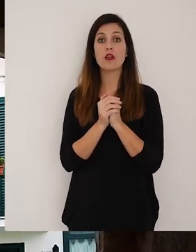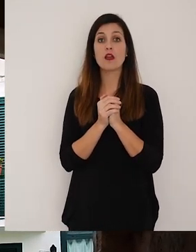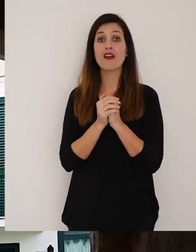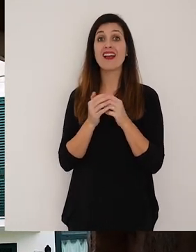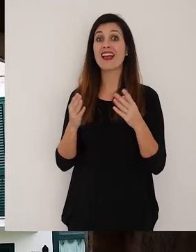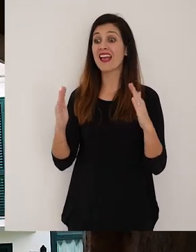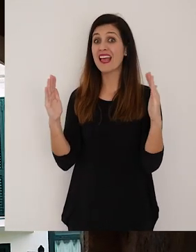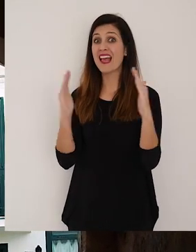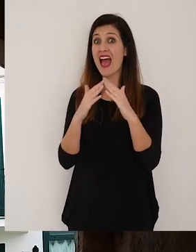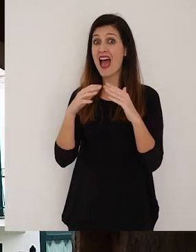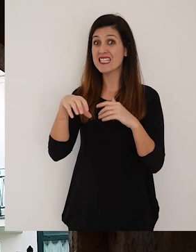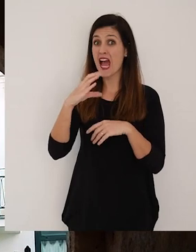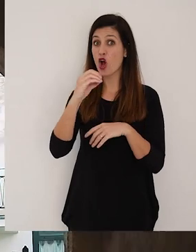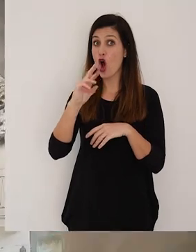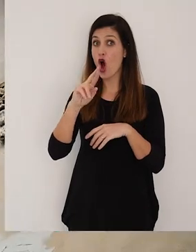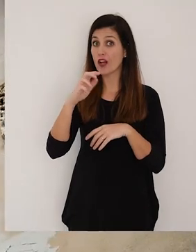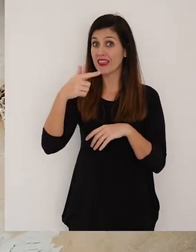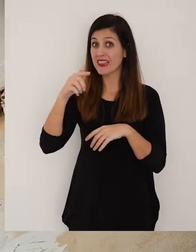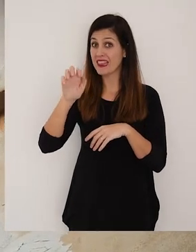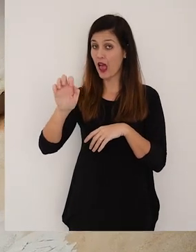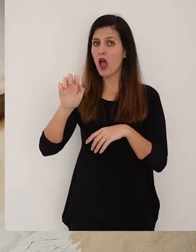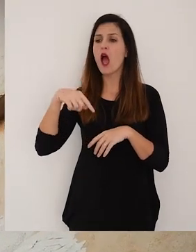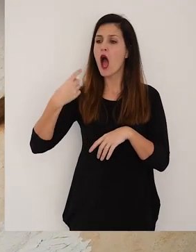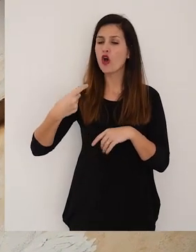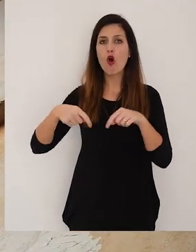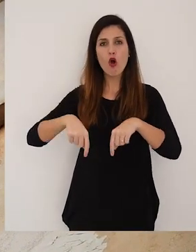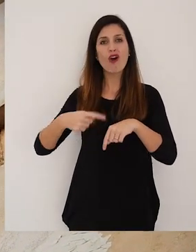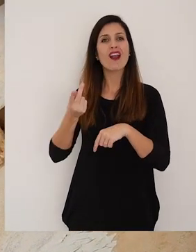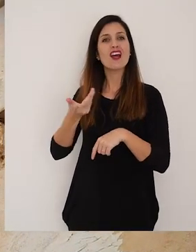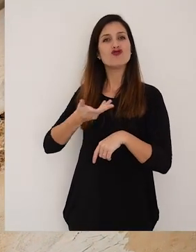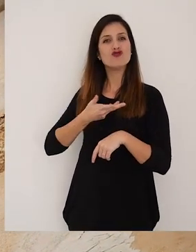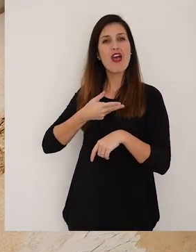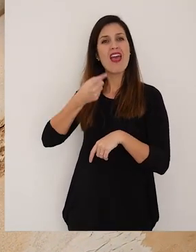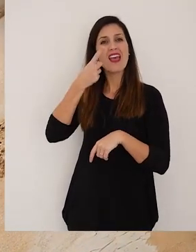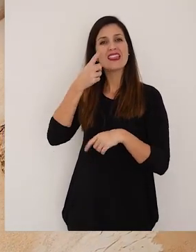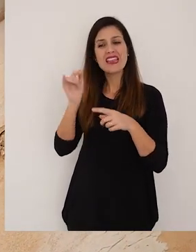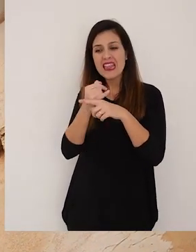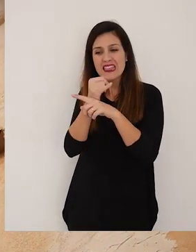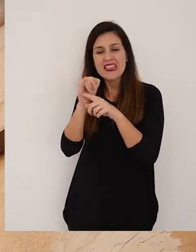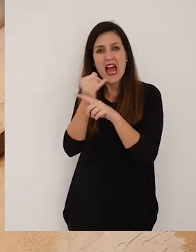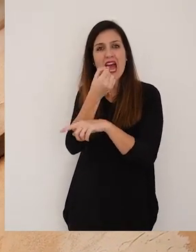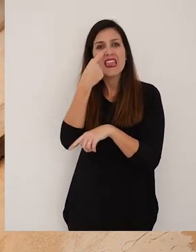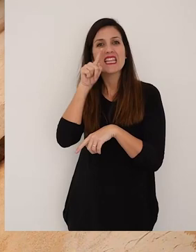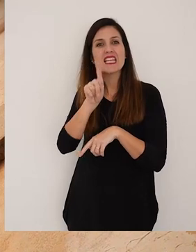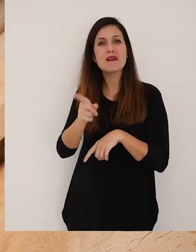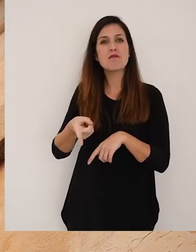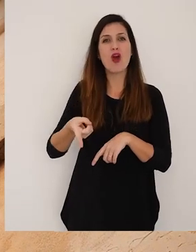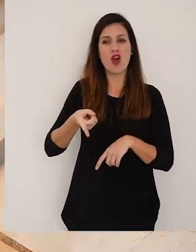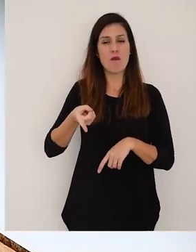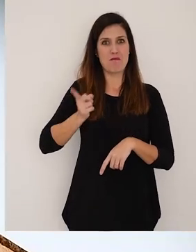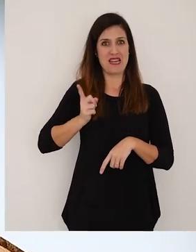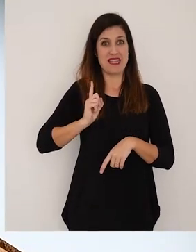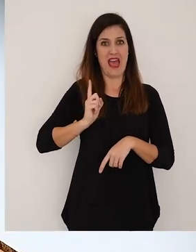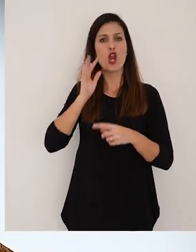Alcuni di questi edifici conservano ancora oggi elementi di fortificazione, come beccatelli e piombatoi, un tempo posti a difesa